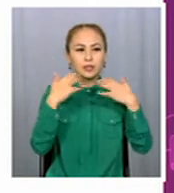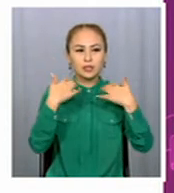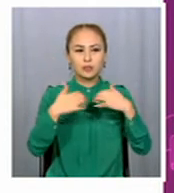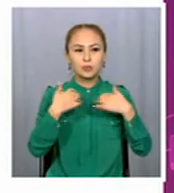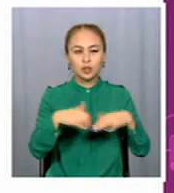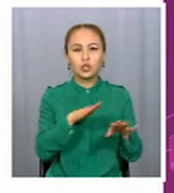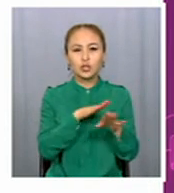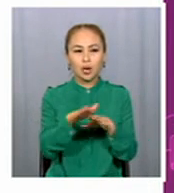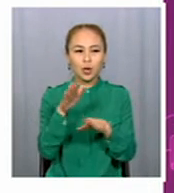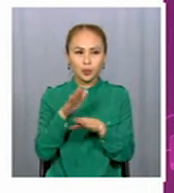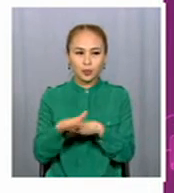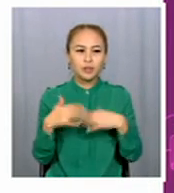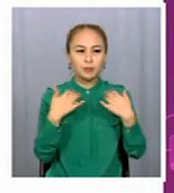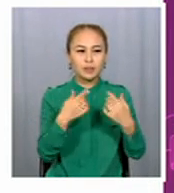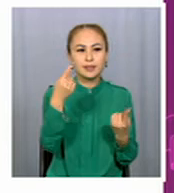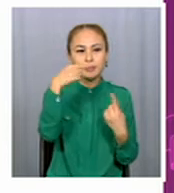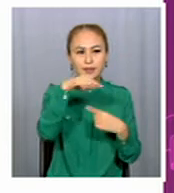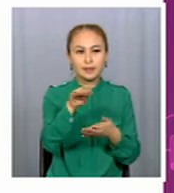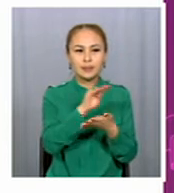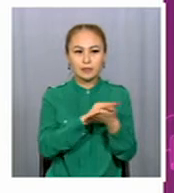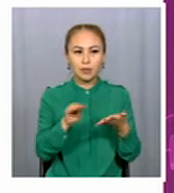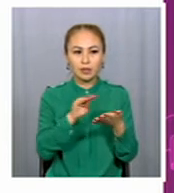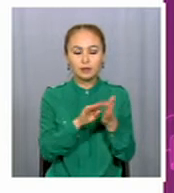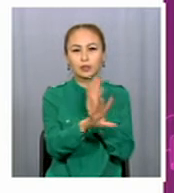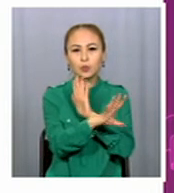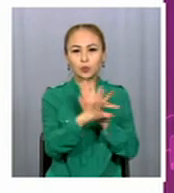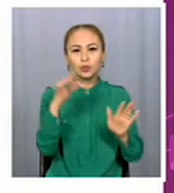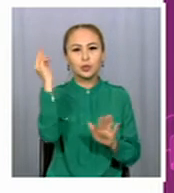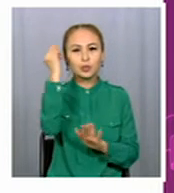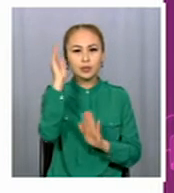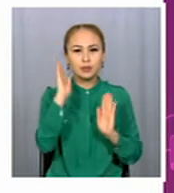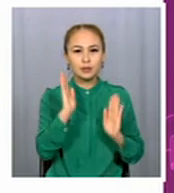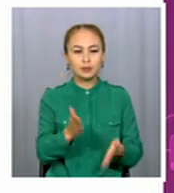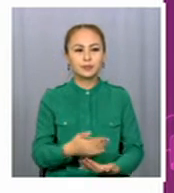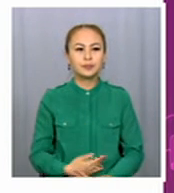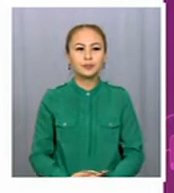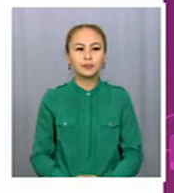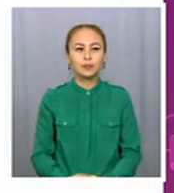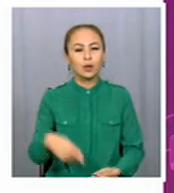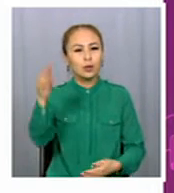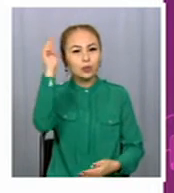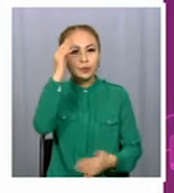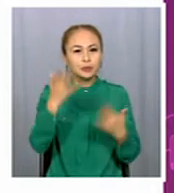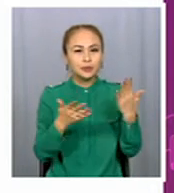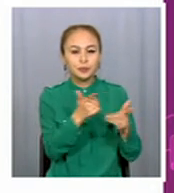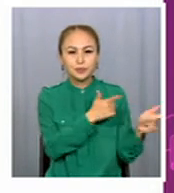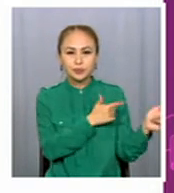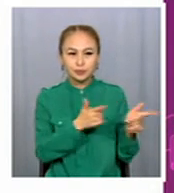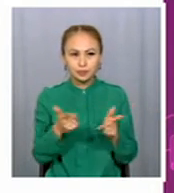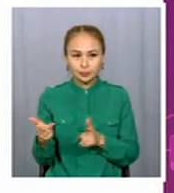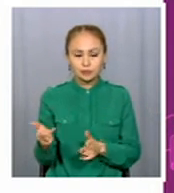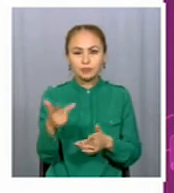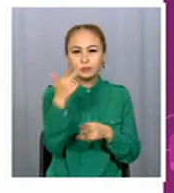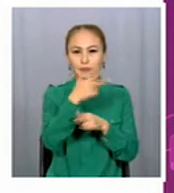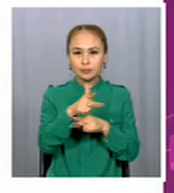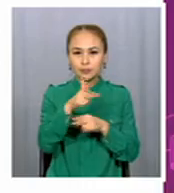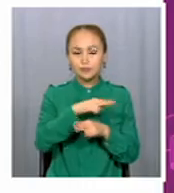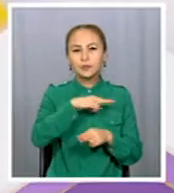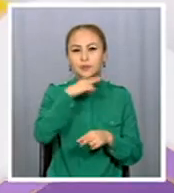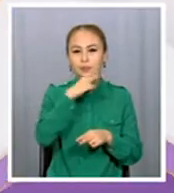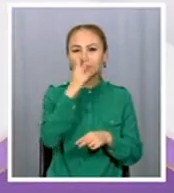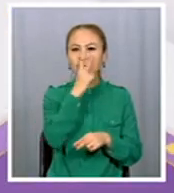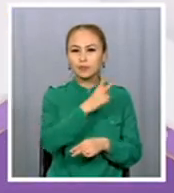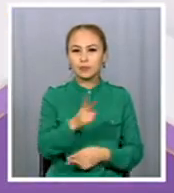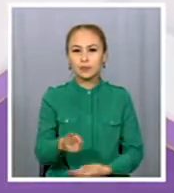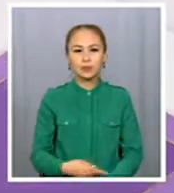шығаруды және есепке сәйкес сызбаны таңдауды үйренесіңдер. Оқу құралдарым дайын болса, бейне материалға назар